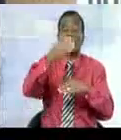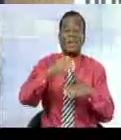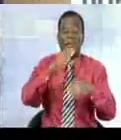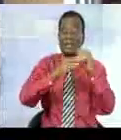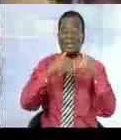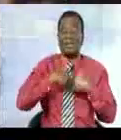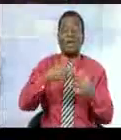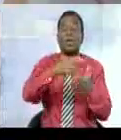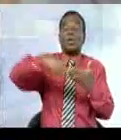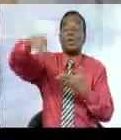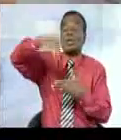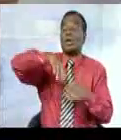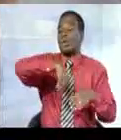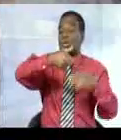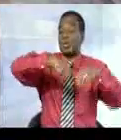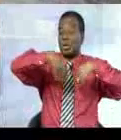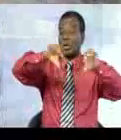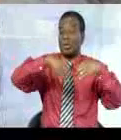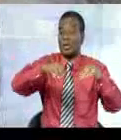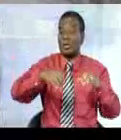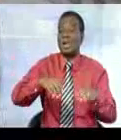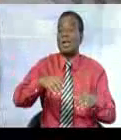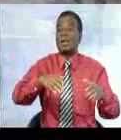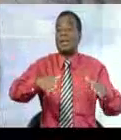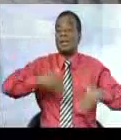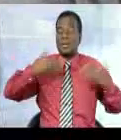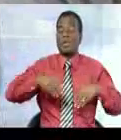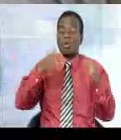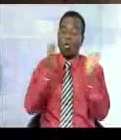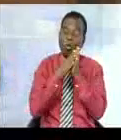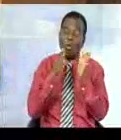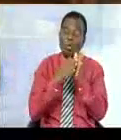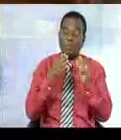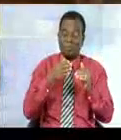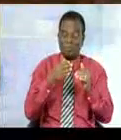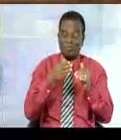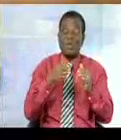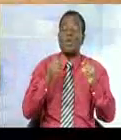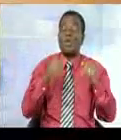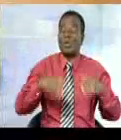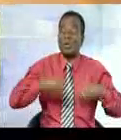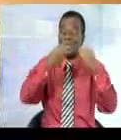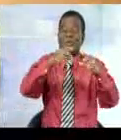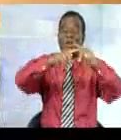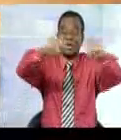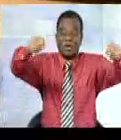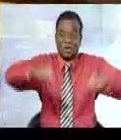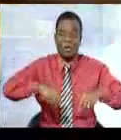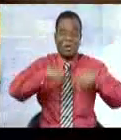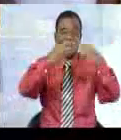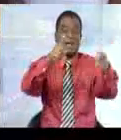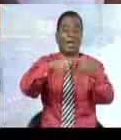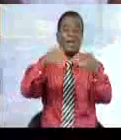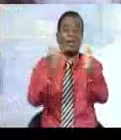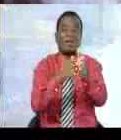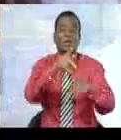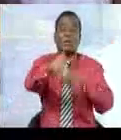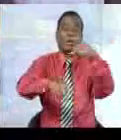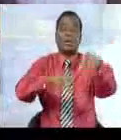salles de classe qui apportent un baume au cœur des élèves et de leurs maîtres, des tables-bancs ont été offerts à l'école.